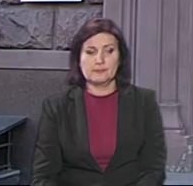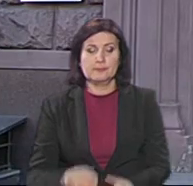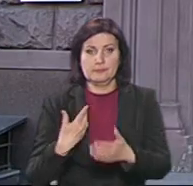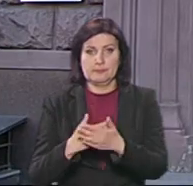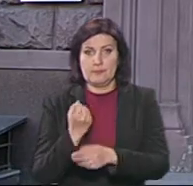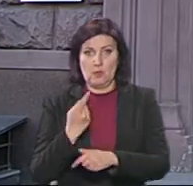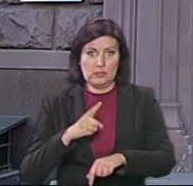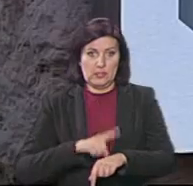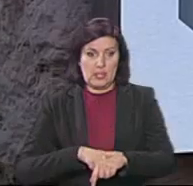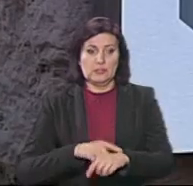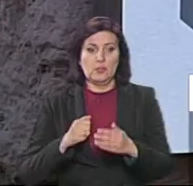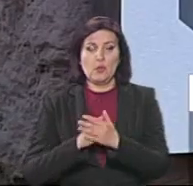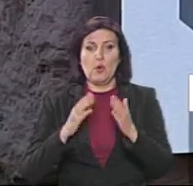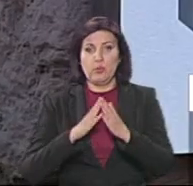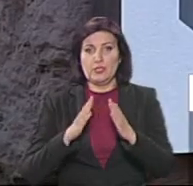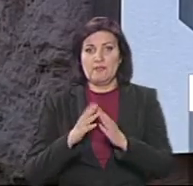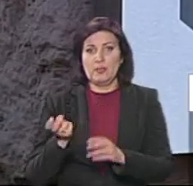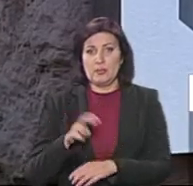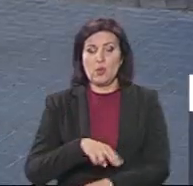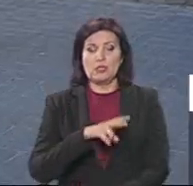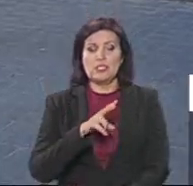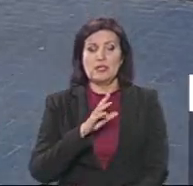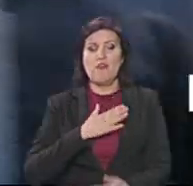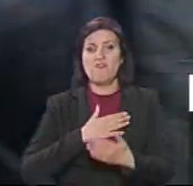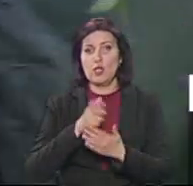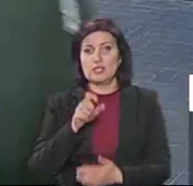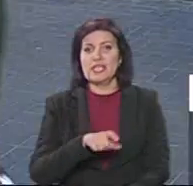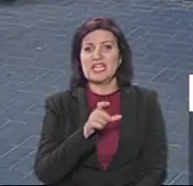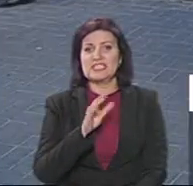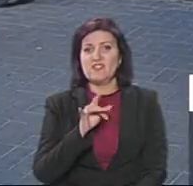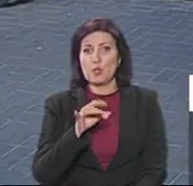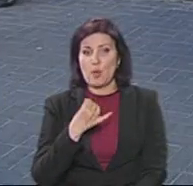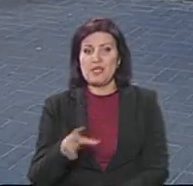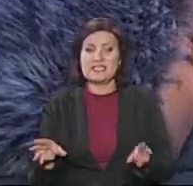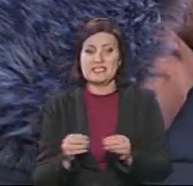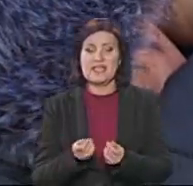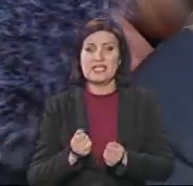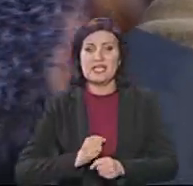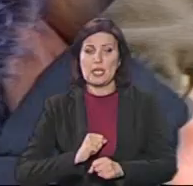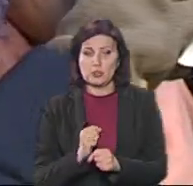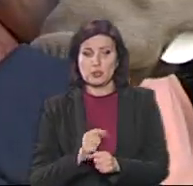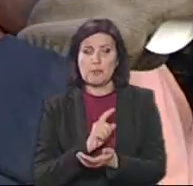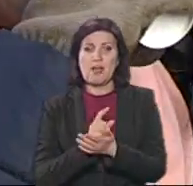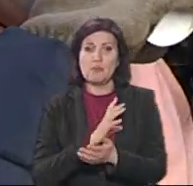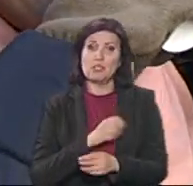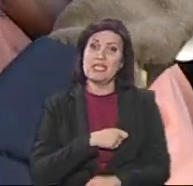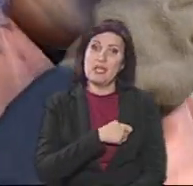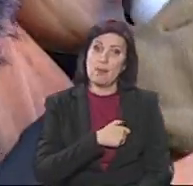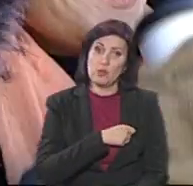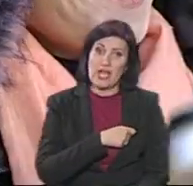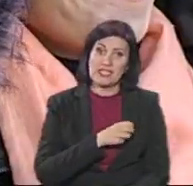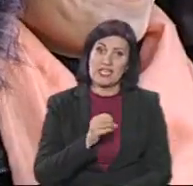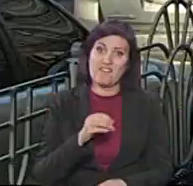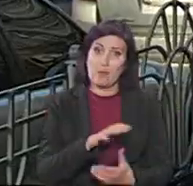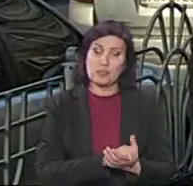Близько 11-ї до будівлі ДБР приходить волонтерка Маруся Звіробій. З нею кілька друзів. Мала би бути її депутатка від